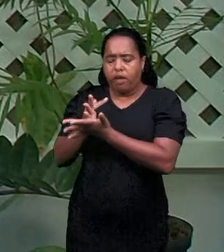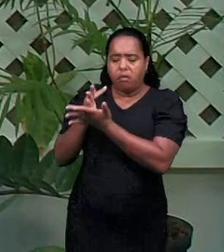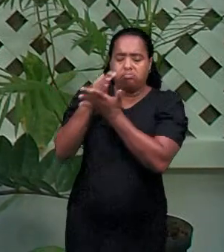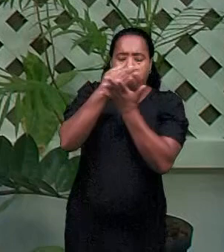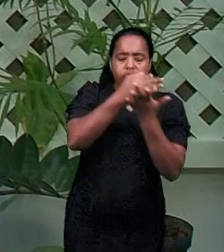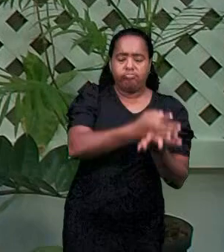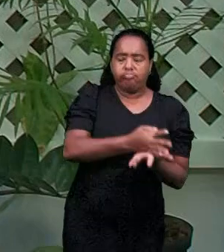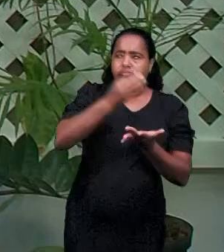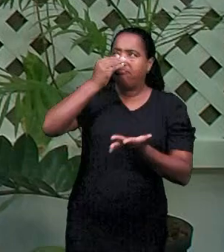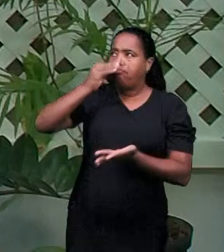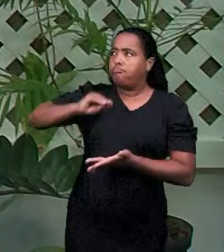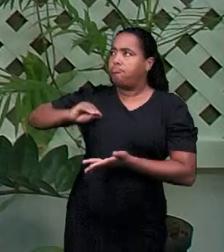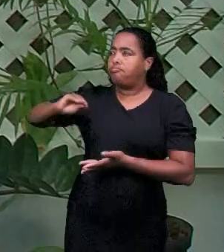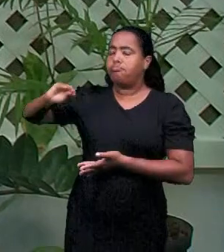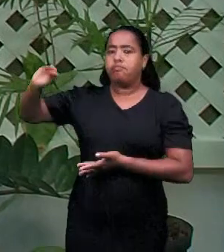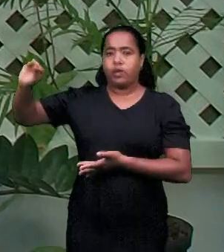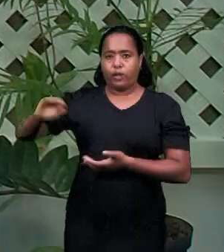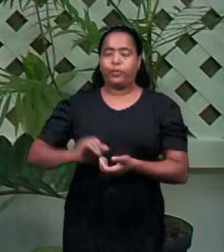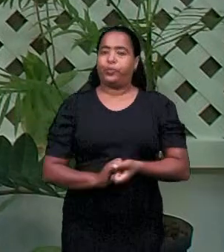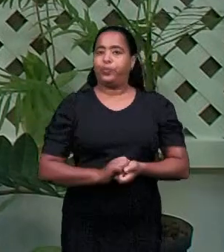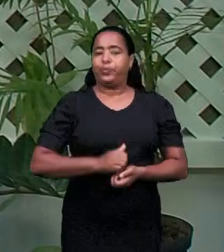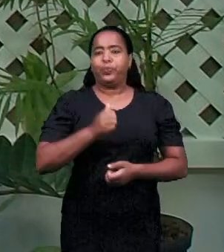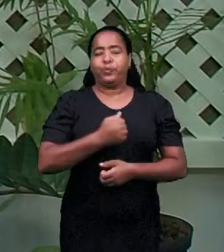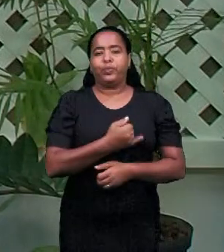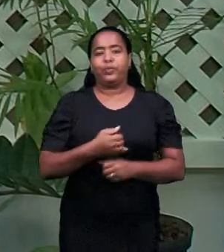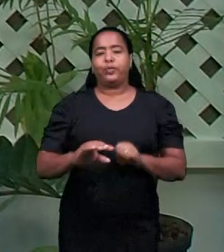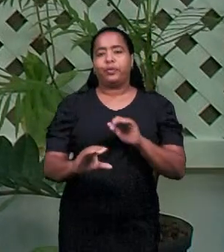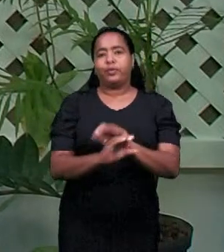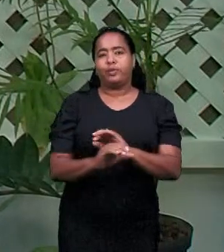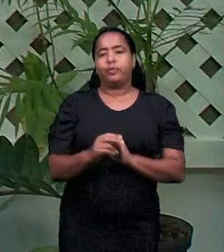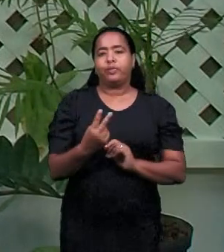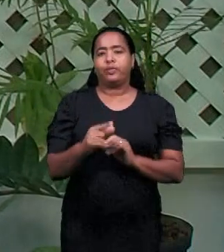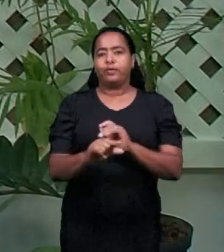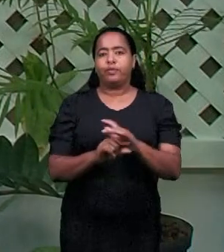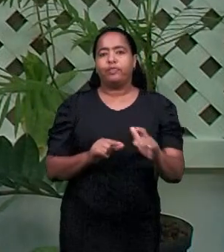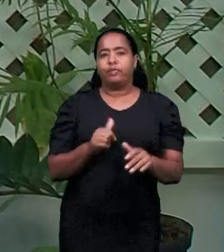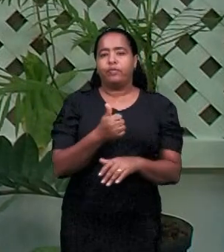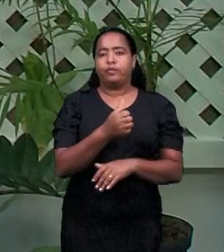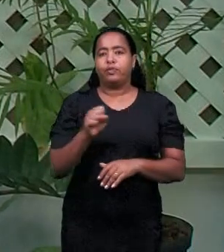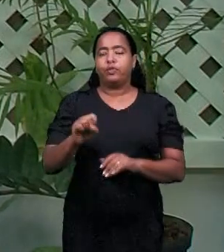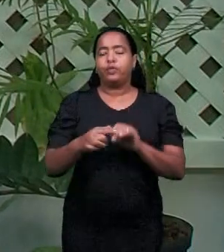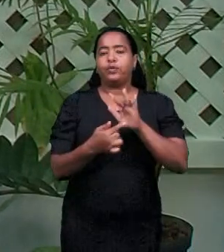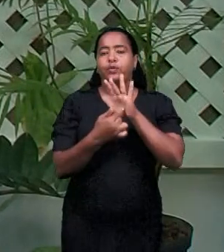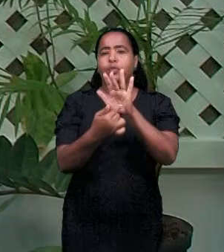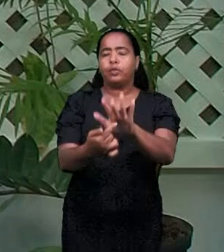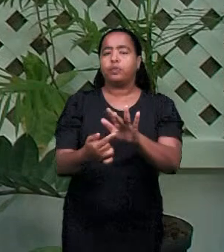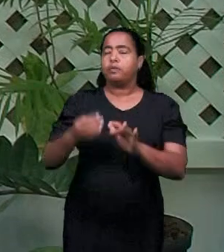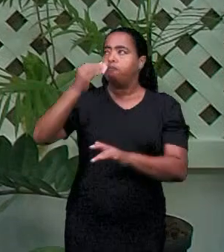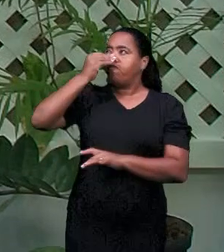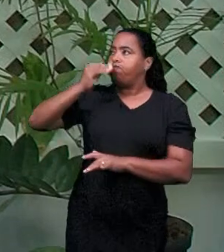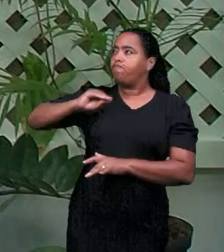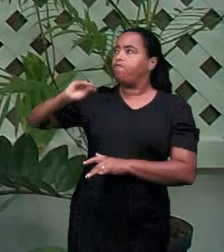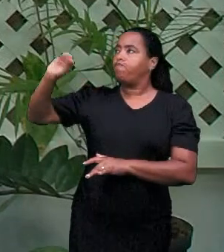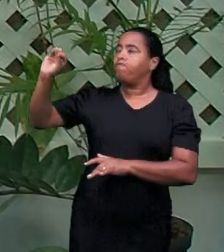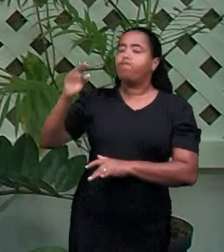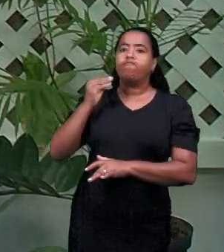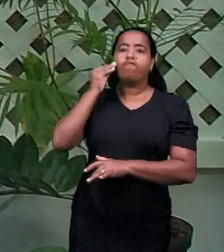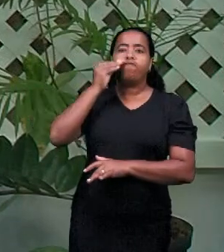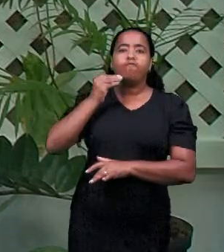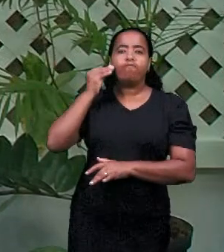l'Église prophète, en Jean 2,18. Il renie l'expérience avec Jésus. Il est responsable par l'enseignement de